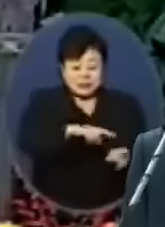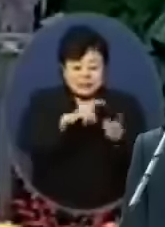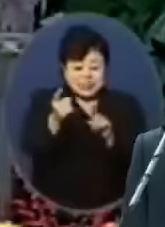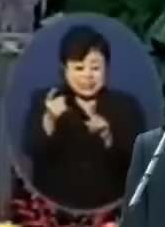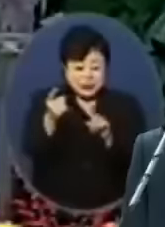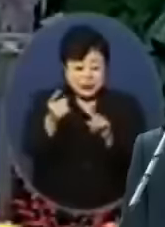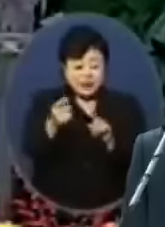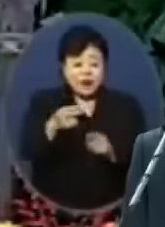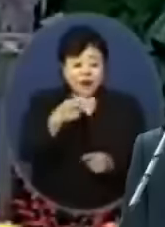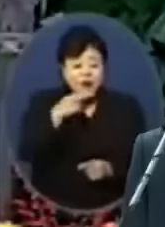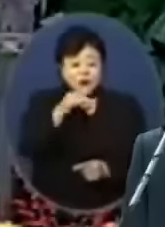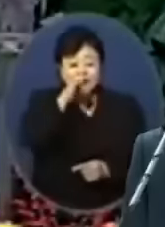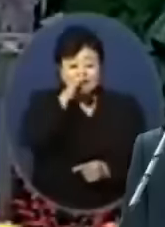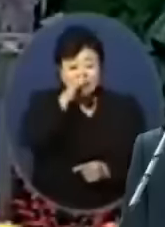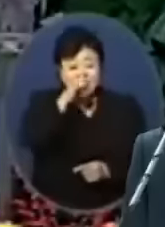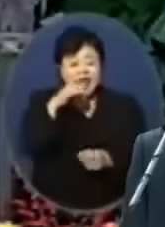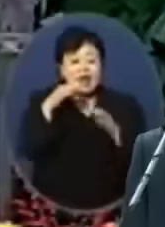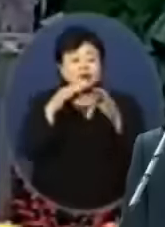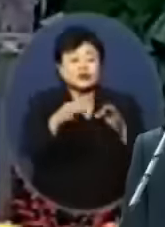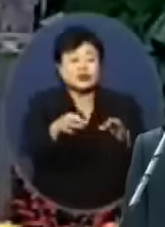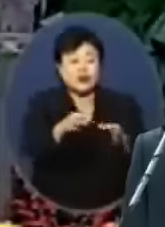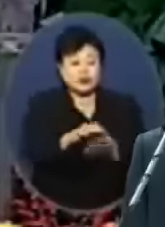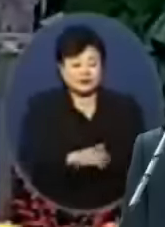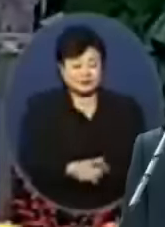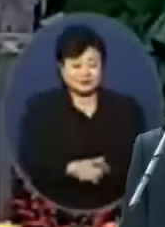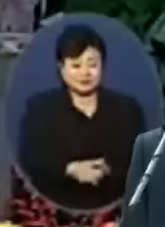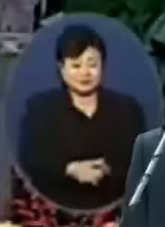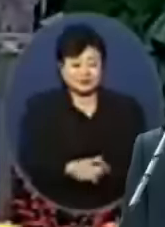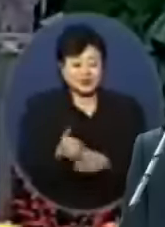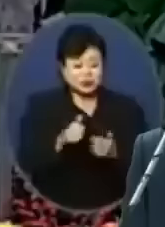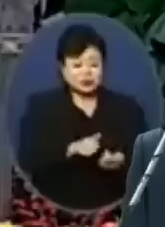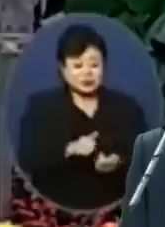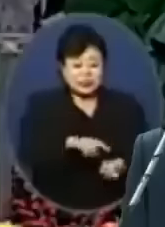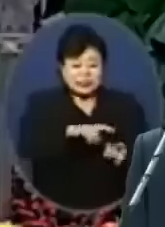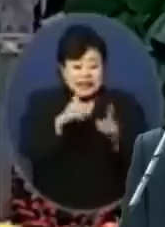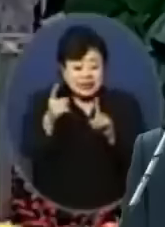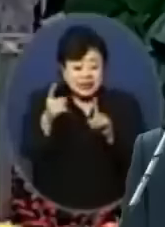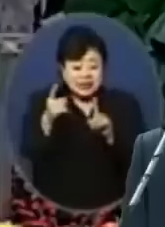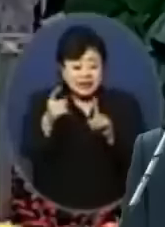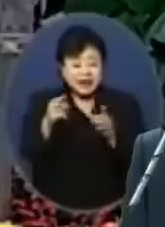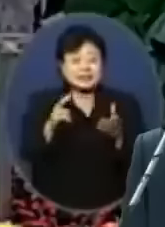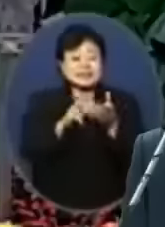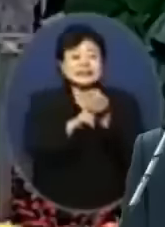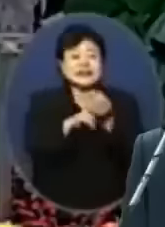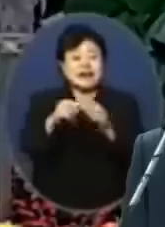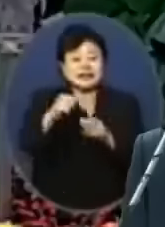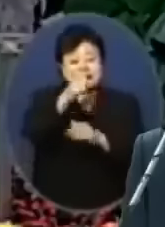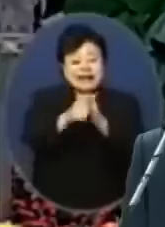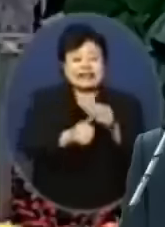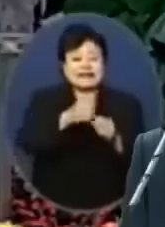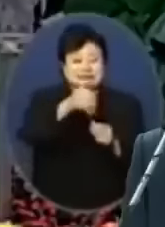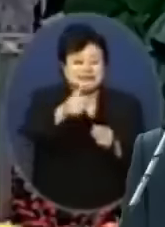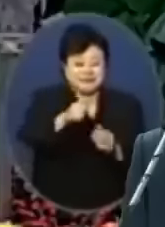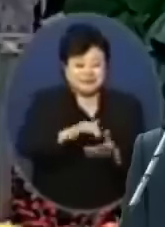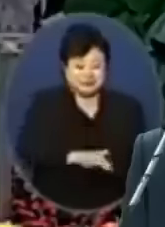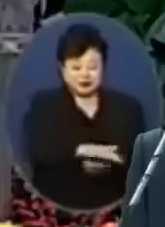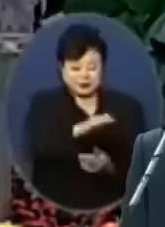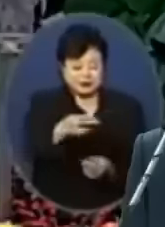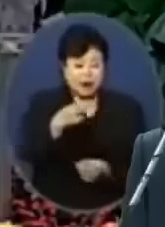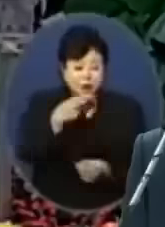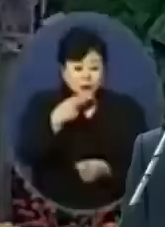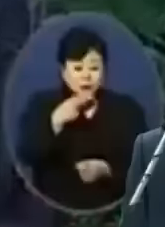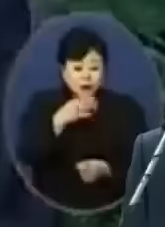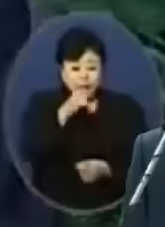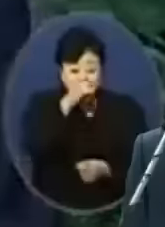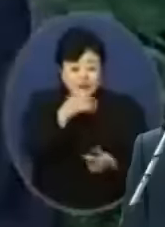자를 살리시며 없는 것을 있는 것 같이 부르시는 이시니라. 죽은 자를 살리는 기적을 행하시는 하나님을 우리는 없는